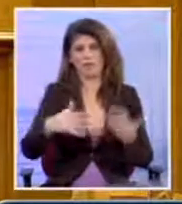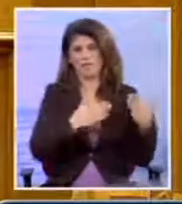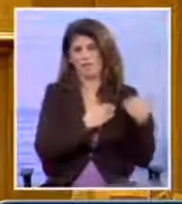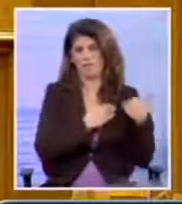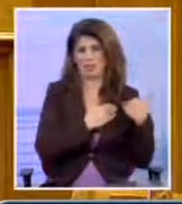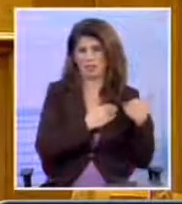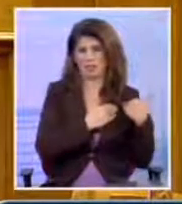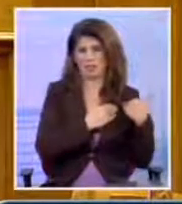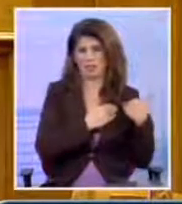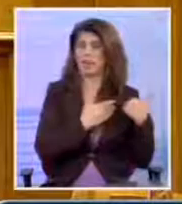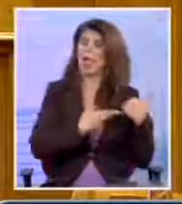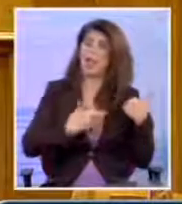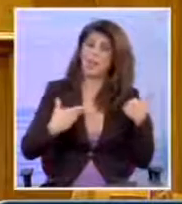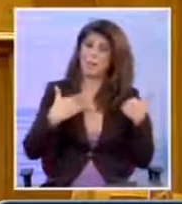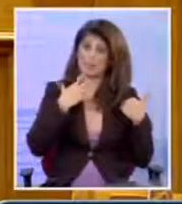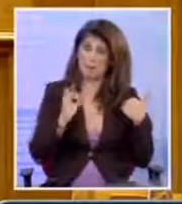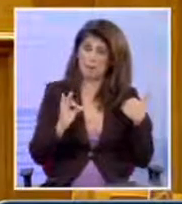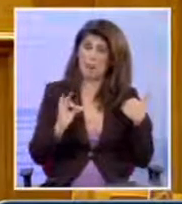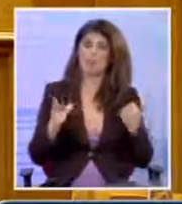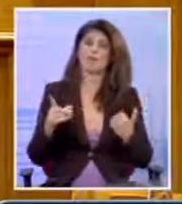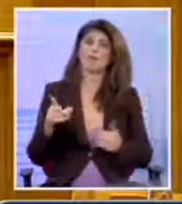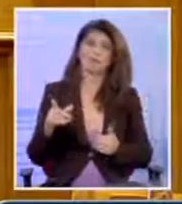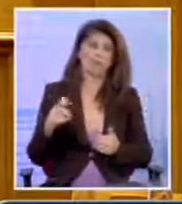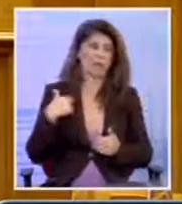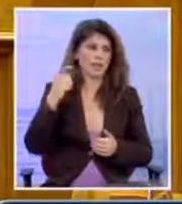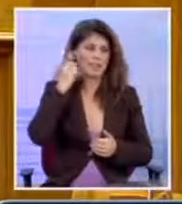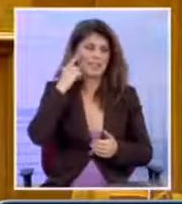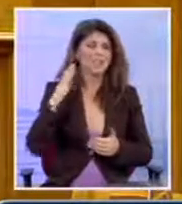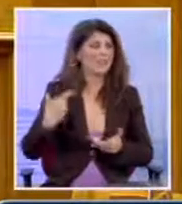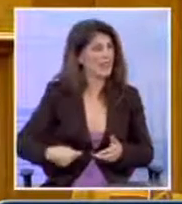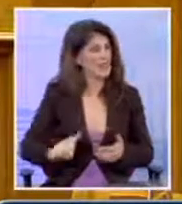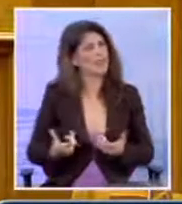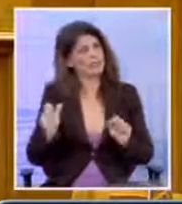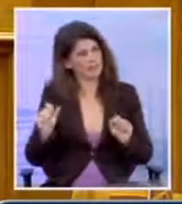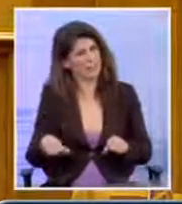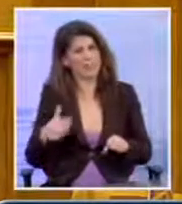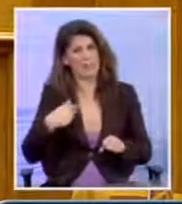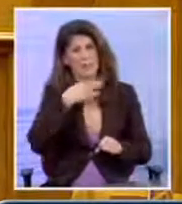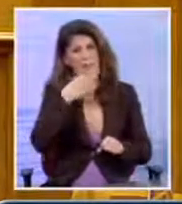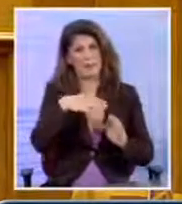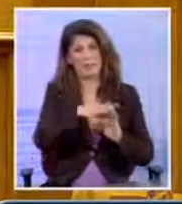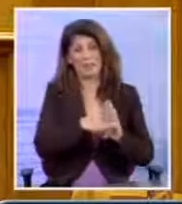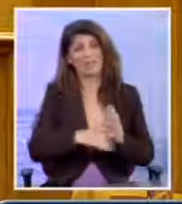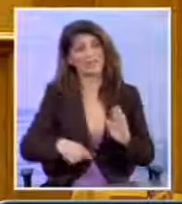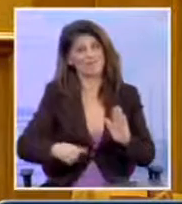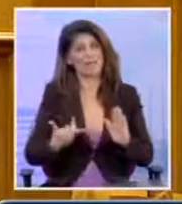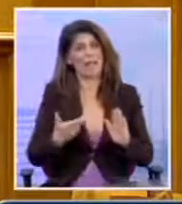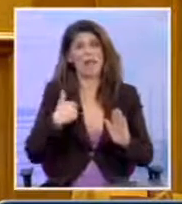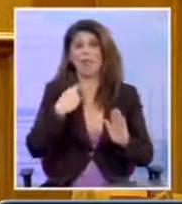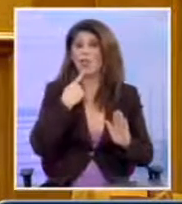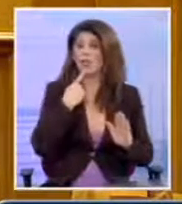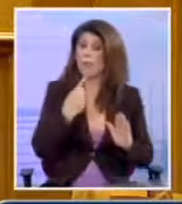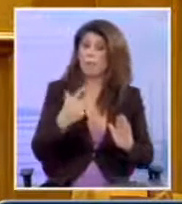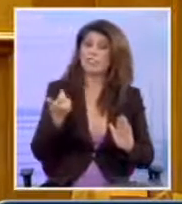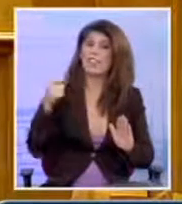ευθύνες. Εμείς λοιπόν σε σχέση... Ναι, καταλαβαίνω γιατί σας ενοχλεί το ότι μιλάμε για τις λίστες, αλλά εγώ θα μιλήσω τι